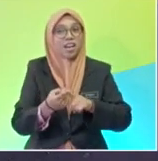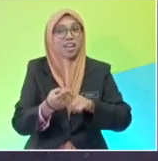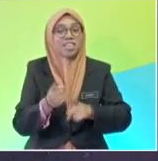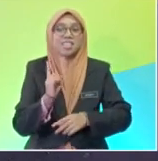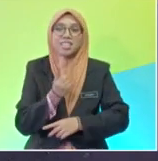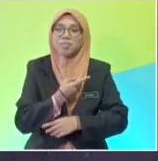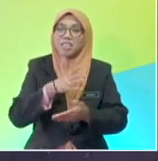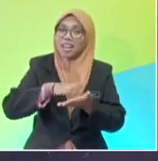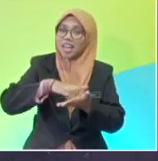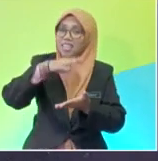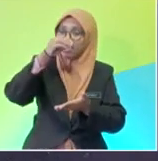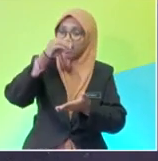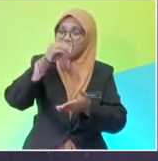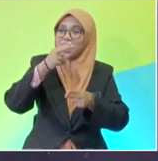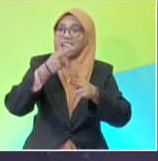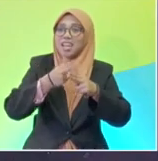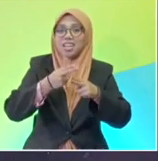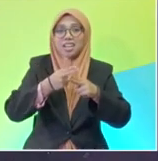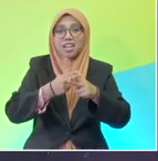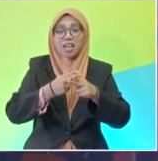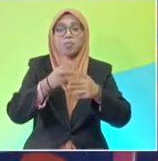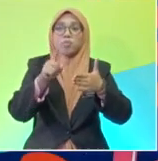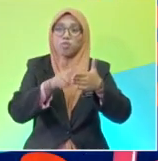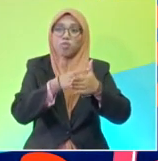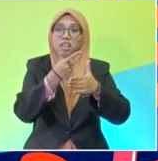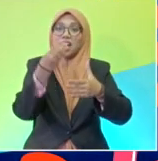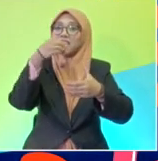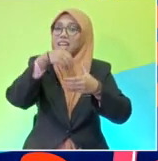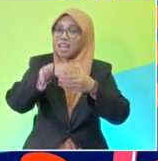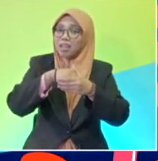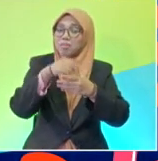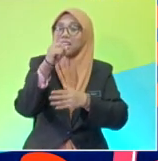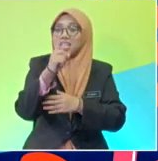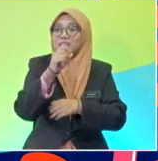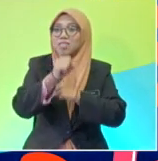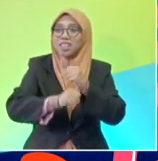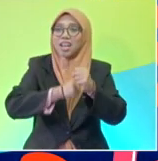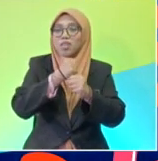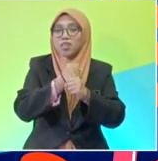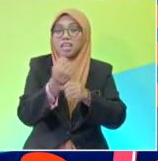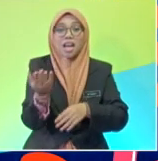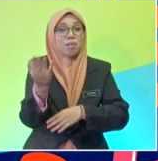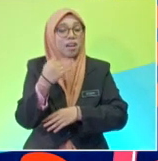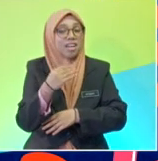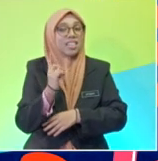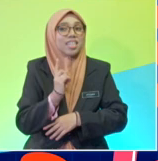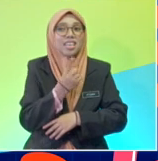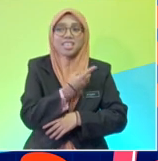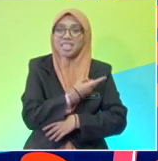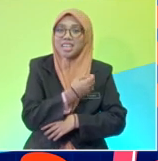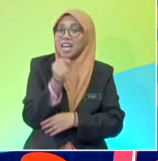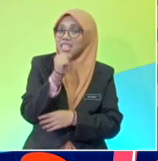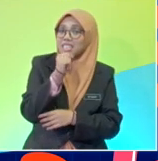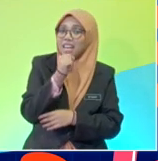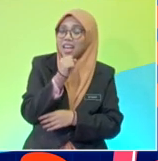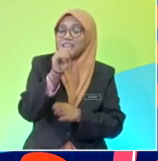Kawan kita belajar nama bulan dalam setahun. Mari kita